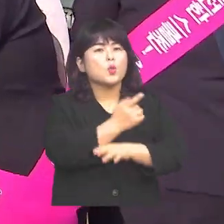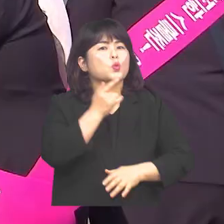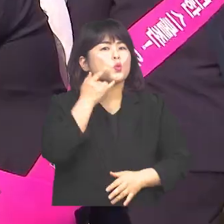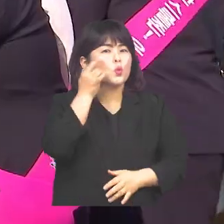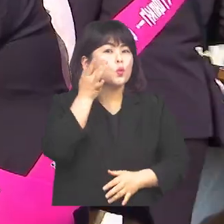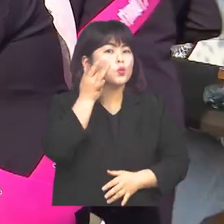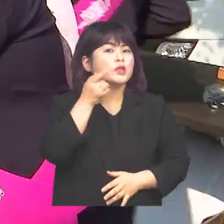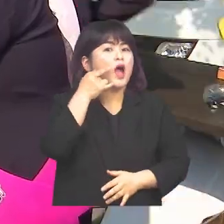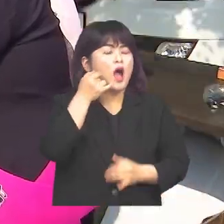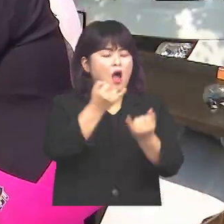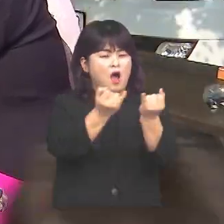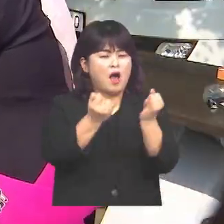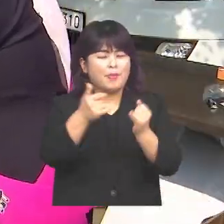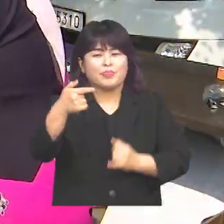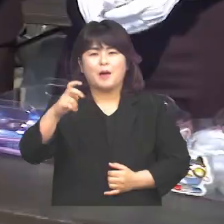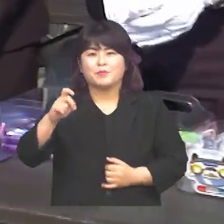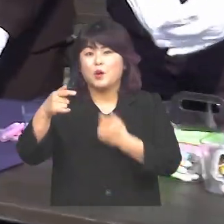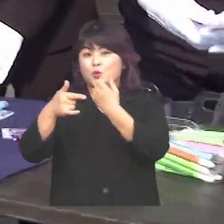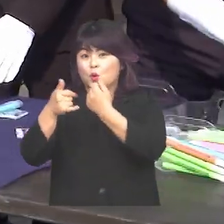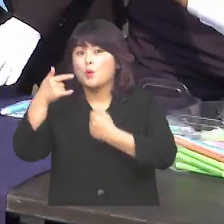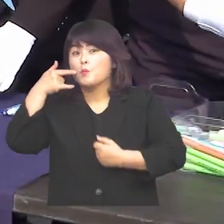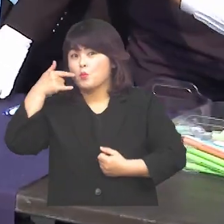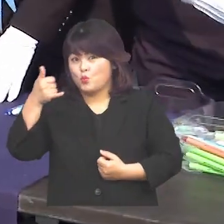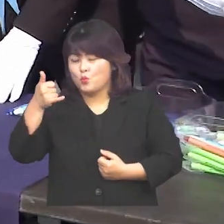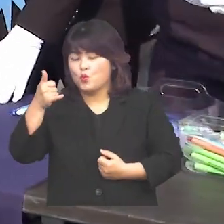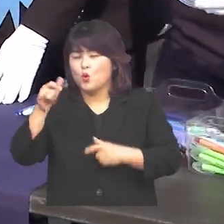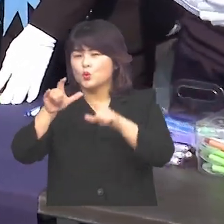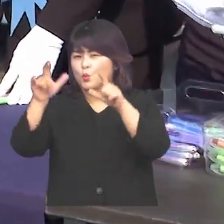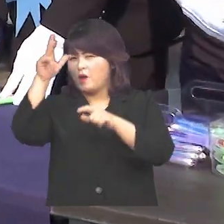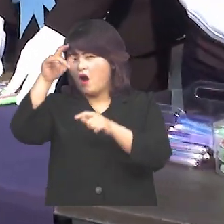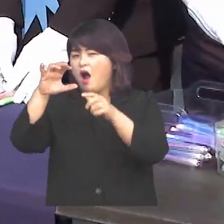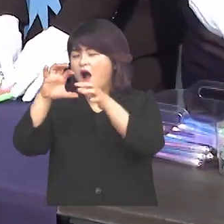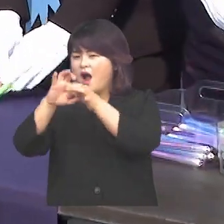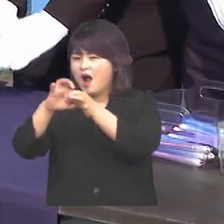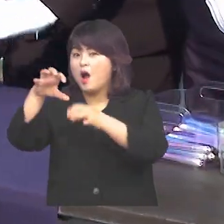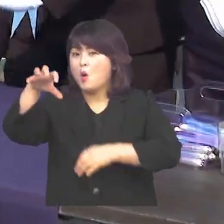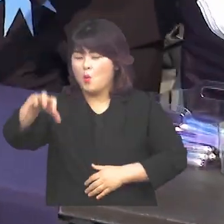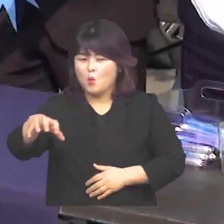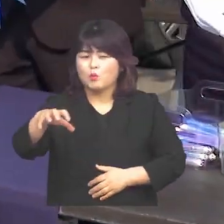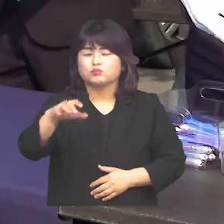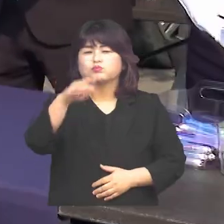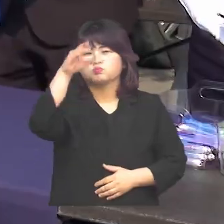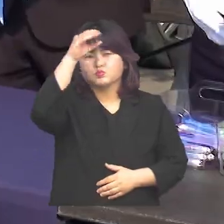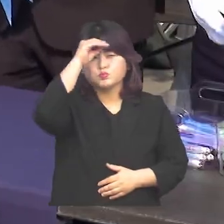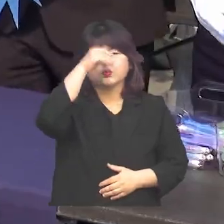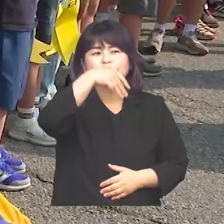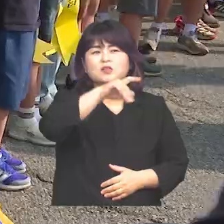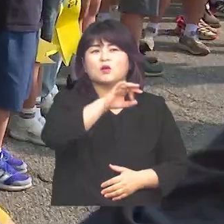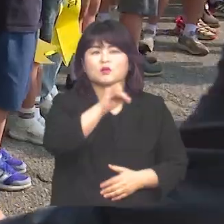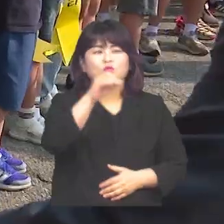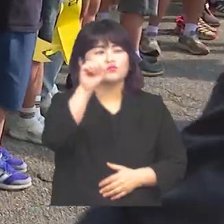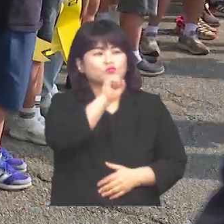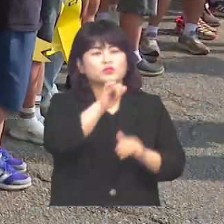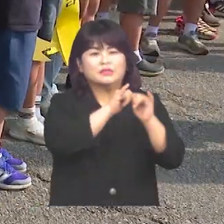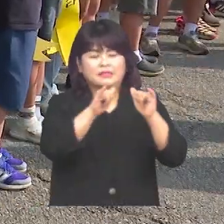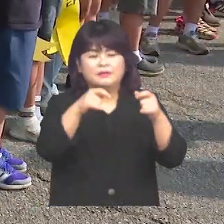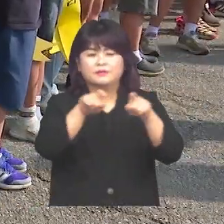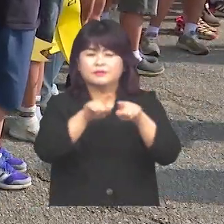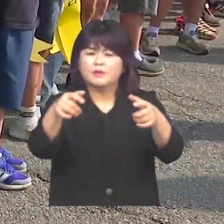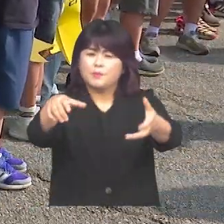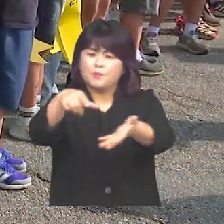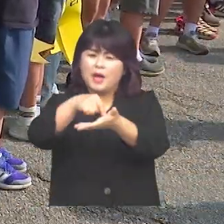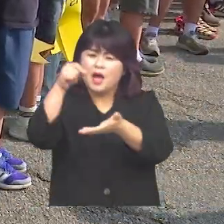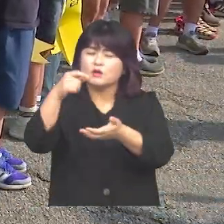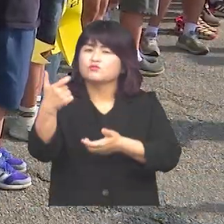시장과 녹색어머니회, 남사초 학부모회, 용인동부경찰서와 처인모범은전자회 등 약 60여 명이